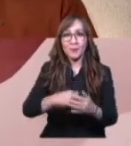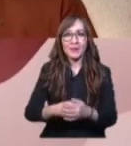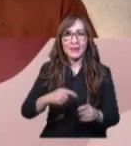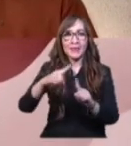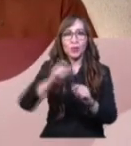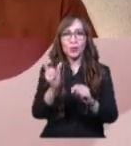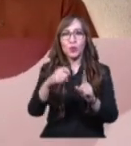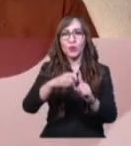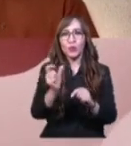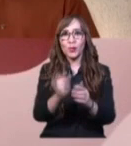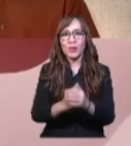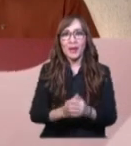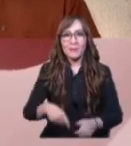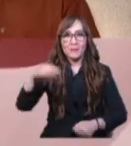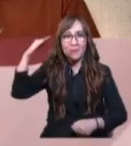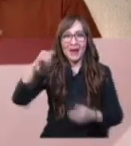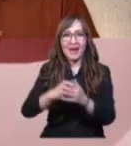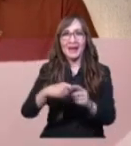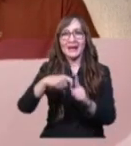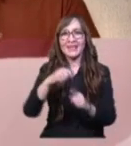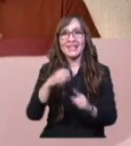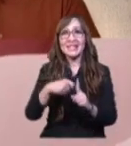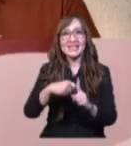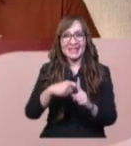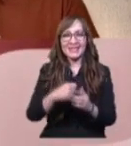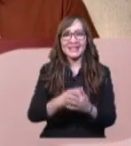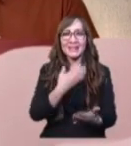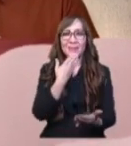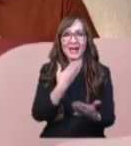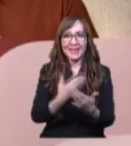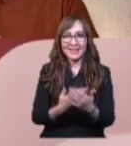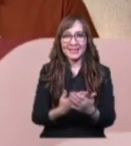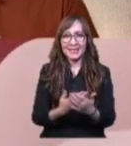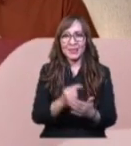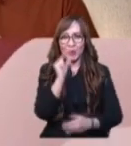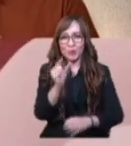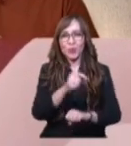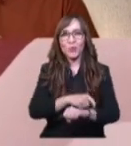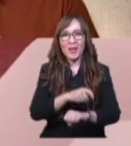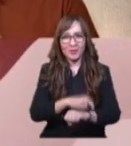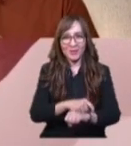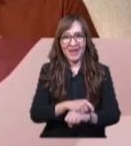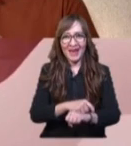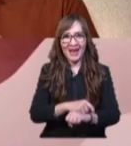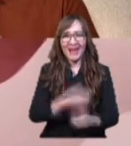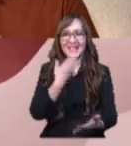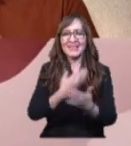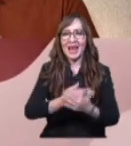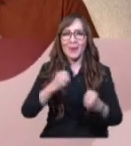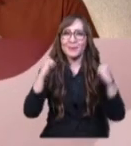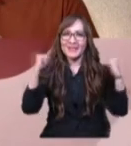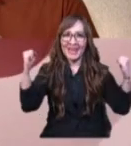Laiva, founder The Finery Report. Sekali lagi terima kasih sudah meluangkan waktu dan bergabung bersama kami. Salam sehat